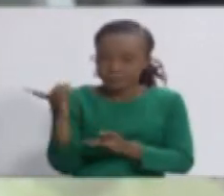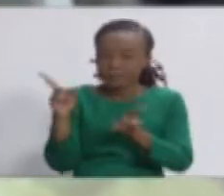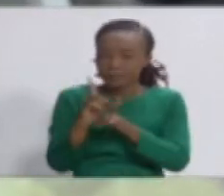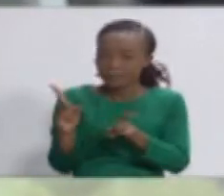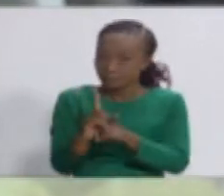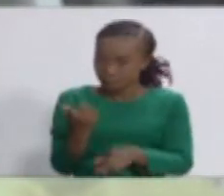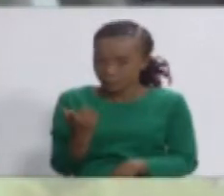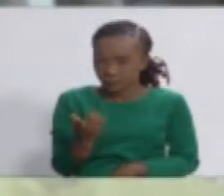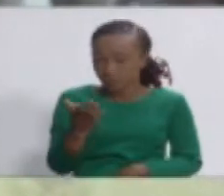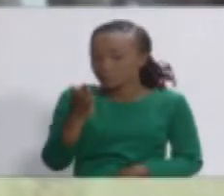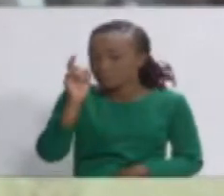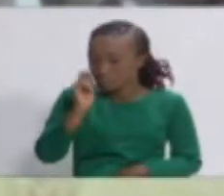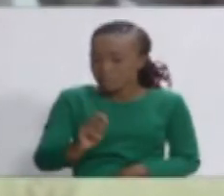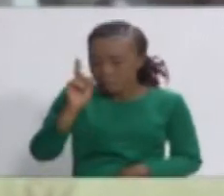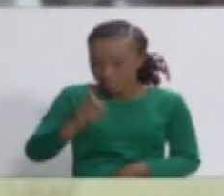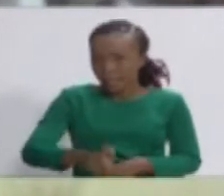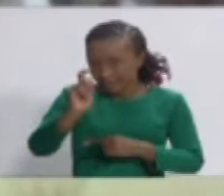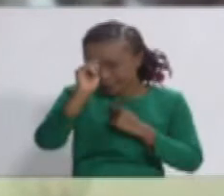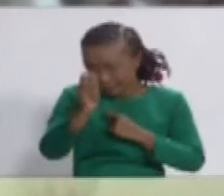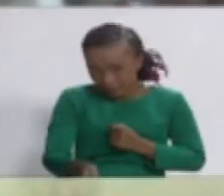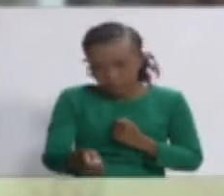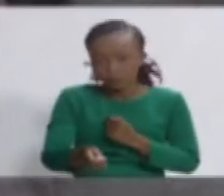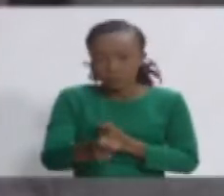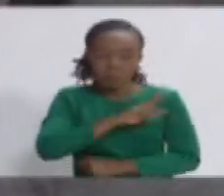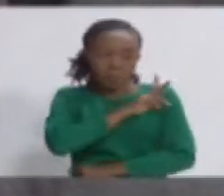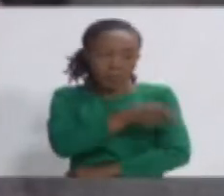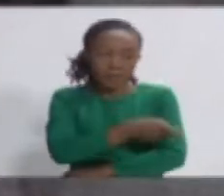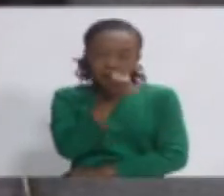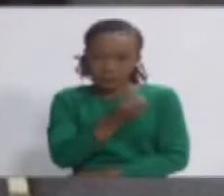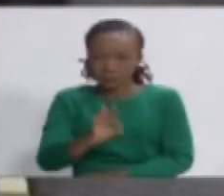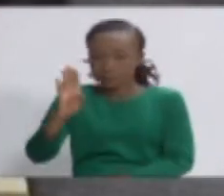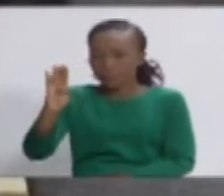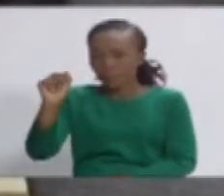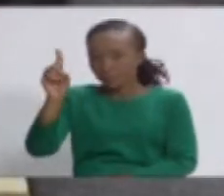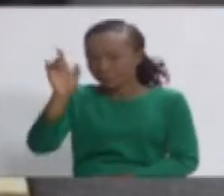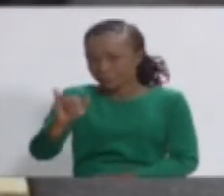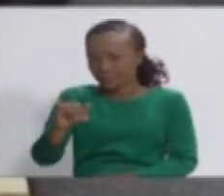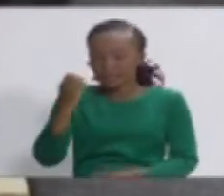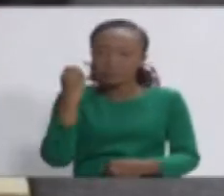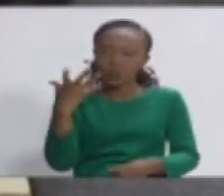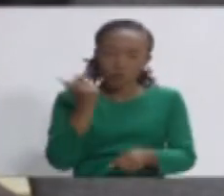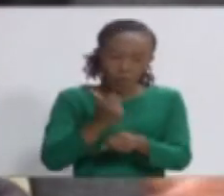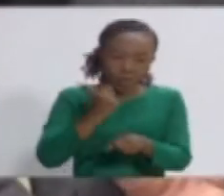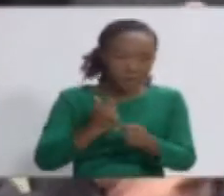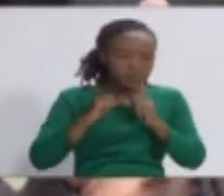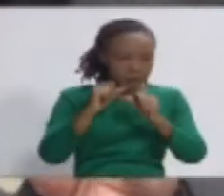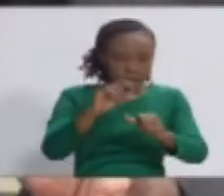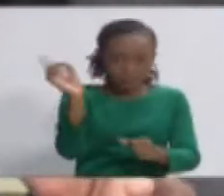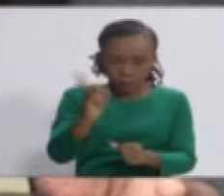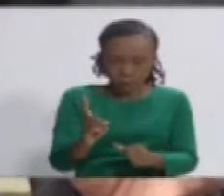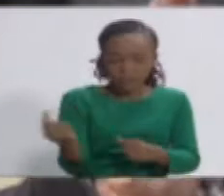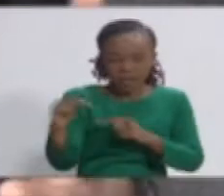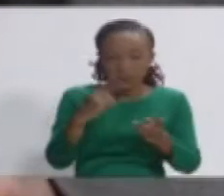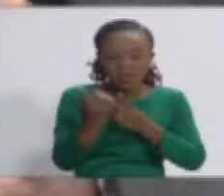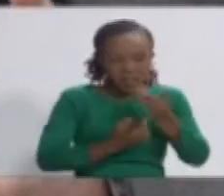zinaraiwa kumtambua mamlaka ya Generali Badi. A lot of work is going on around Nairobi and we came to discuss this.